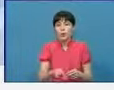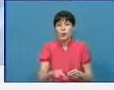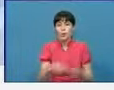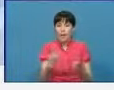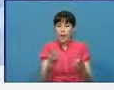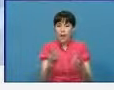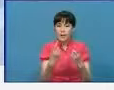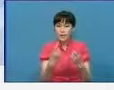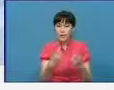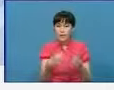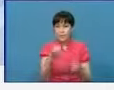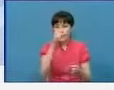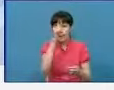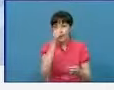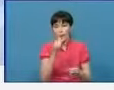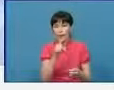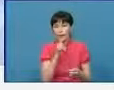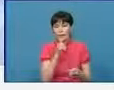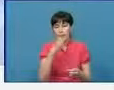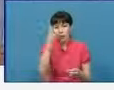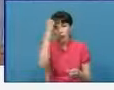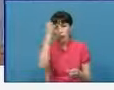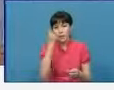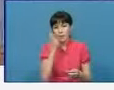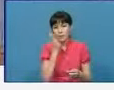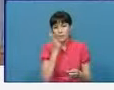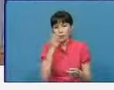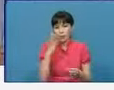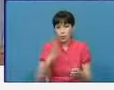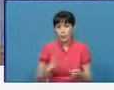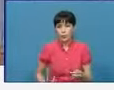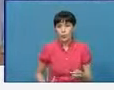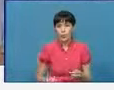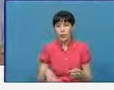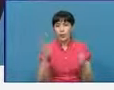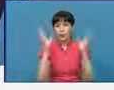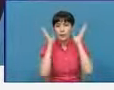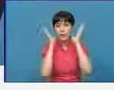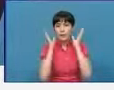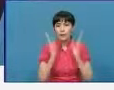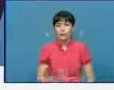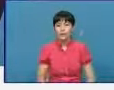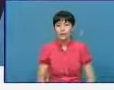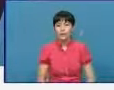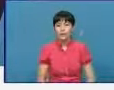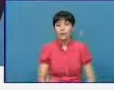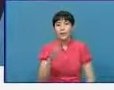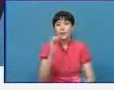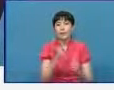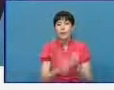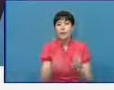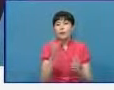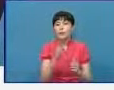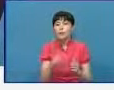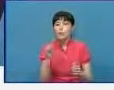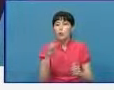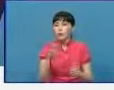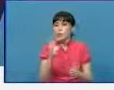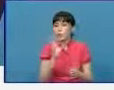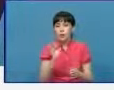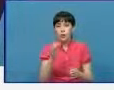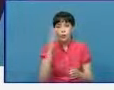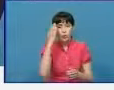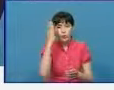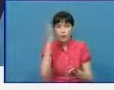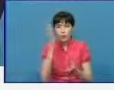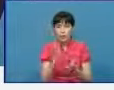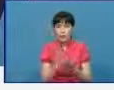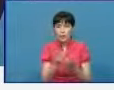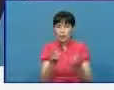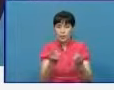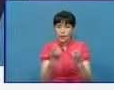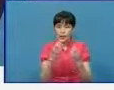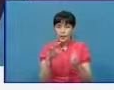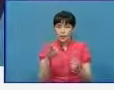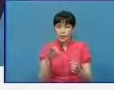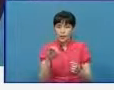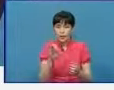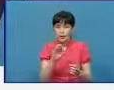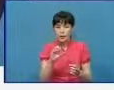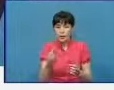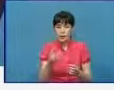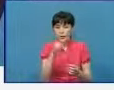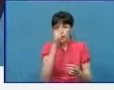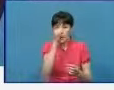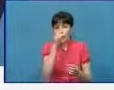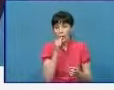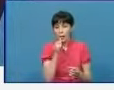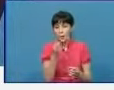қасиетті айда хақтың разылығын ғана көздеуге тиіспіз, дейді имамдар. Кейбір кісілер осыны дұрыс түсінбестен, осы қасиетті Рамазан айында басында 3 күн,